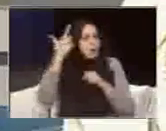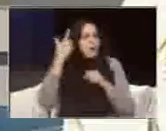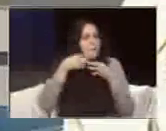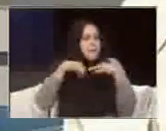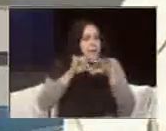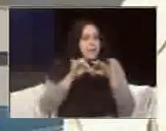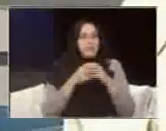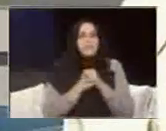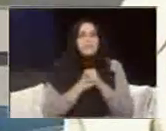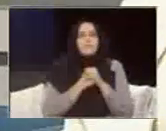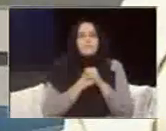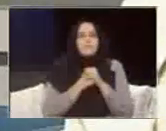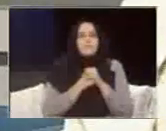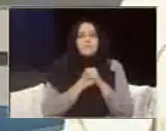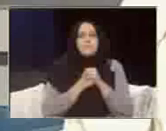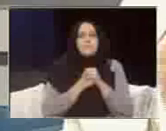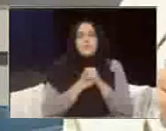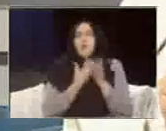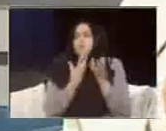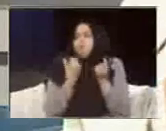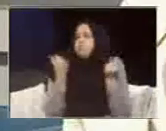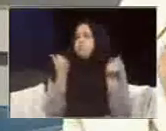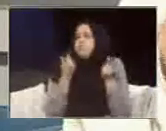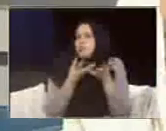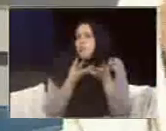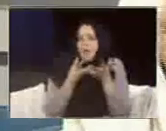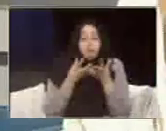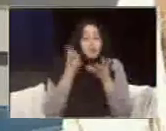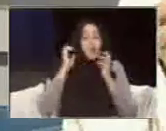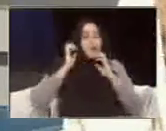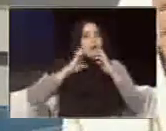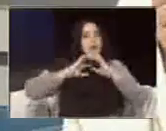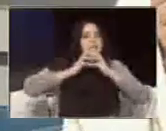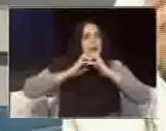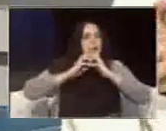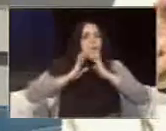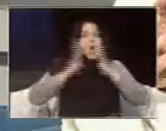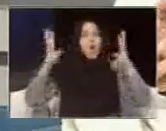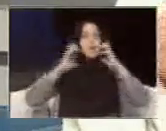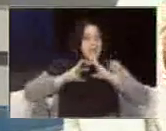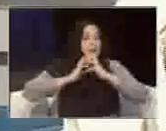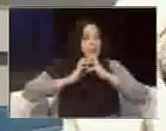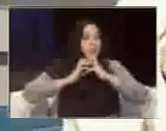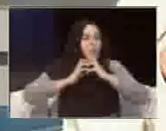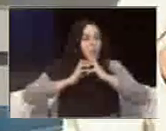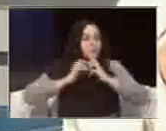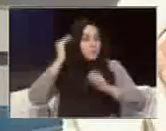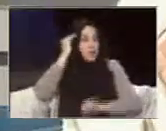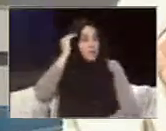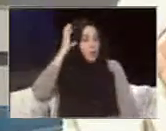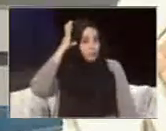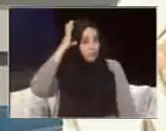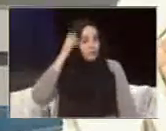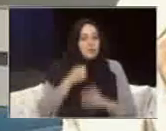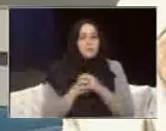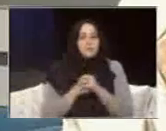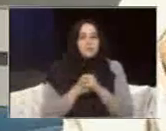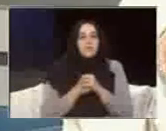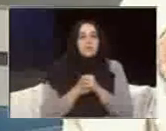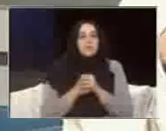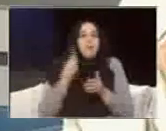وفي تاريخنا المضي، نجد الكثير من العقول الموسوعية الكبرى. ولكن الآن